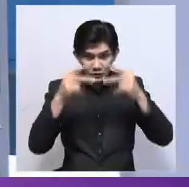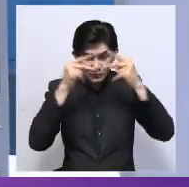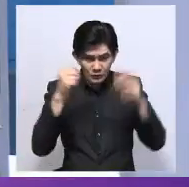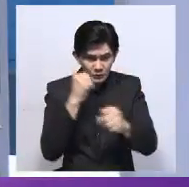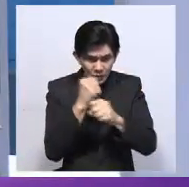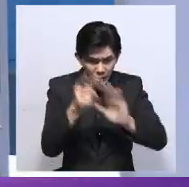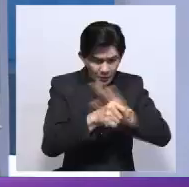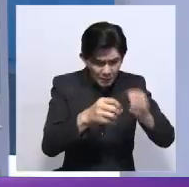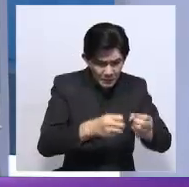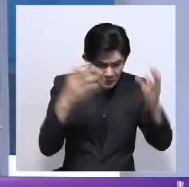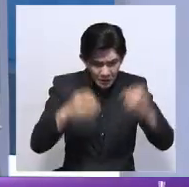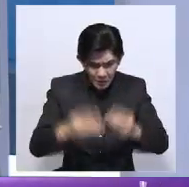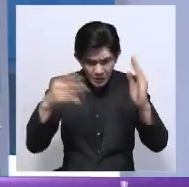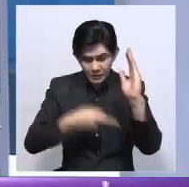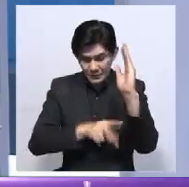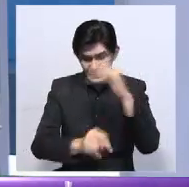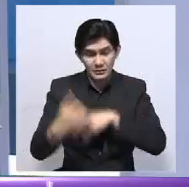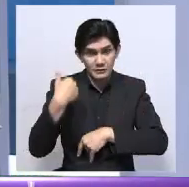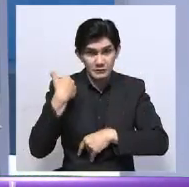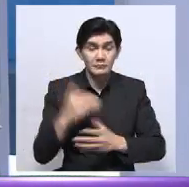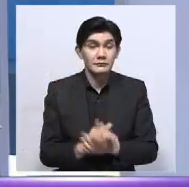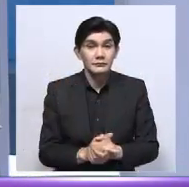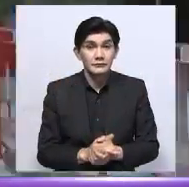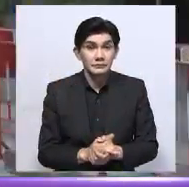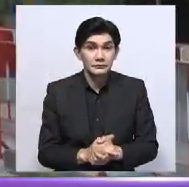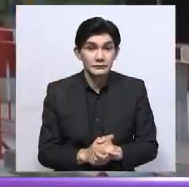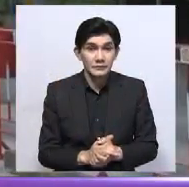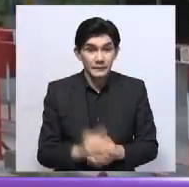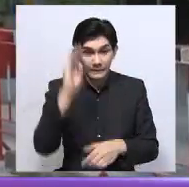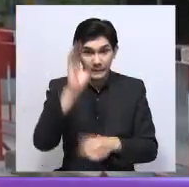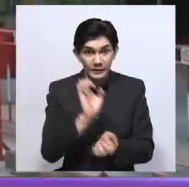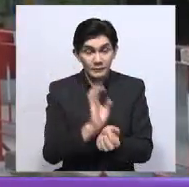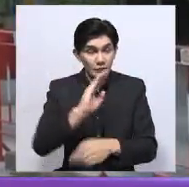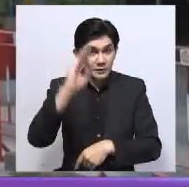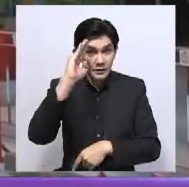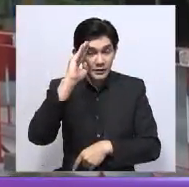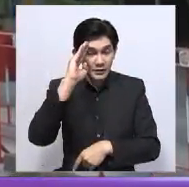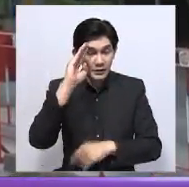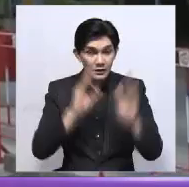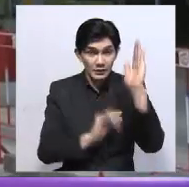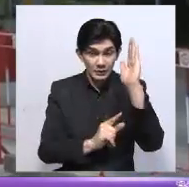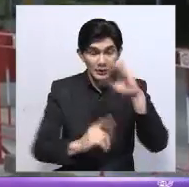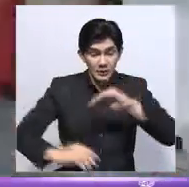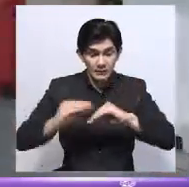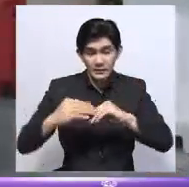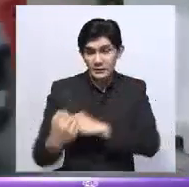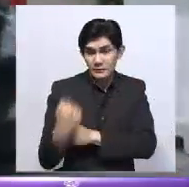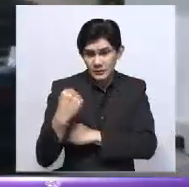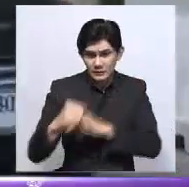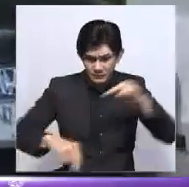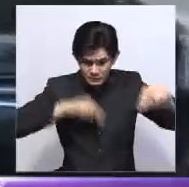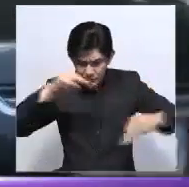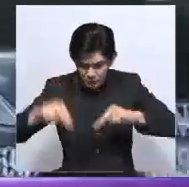ก่อกวนวางระเบิดหลายจุดในพื้นที่ปัตตานีตำรวจทหารในเขตเมืองยะลาได้เพิ่มความเข้มงวด